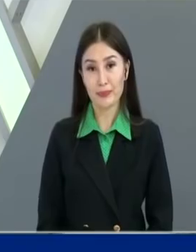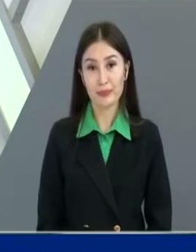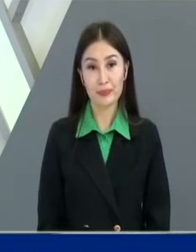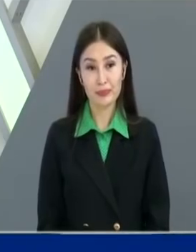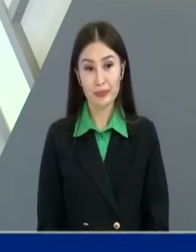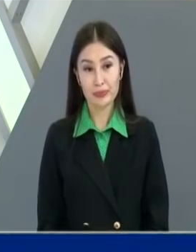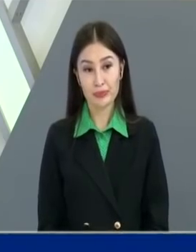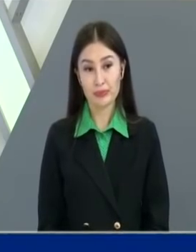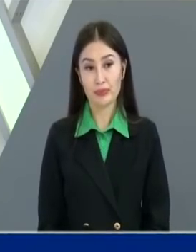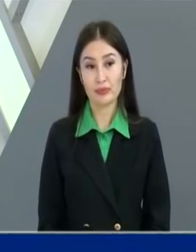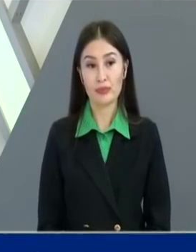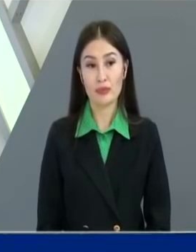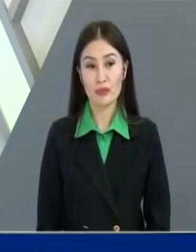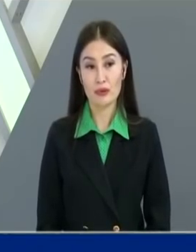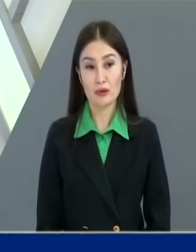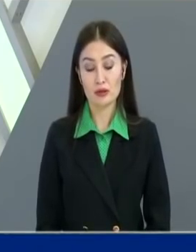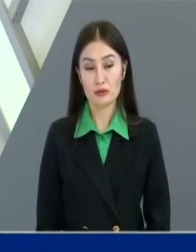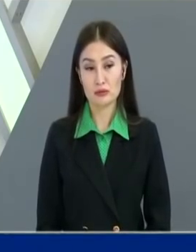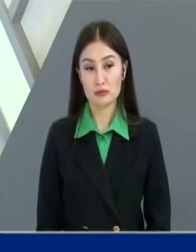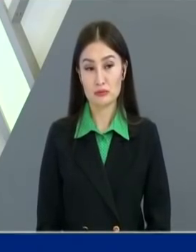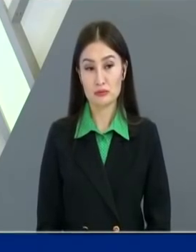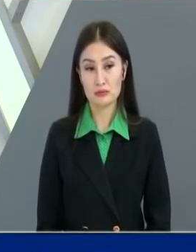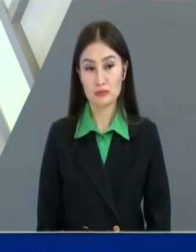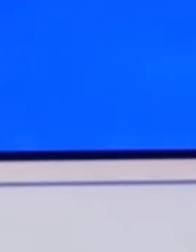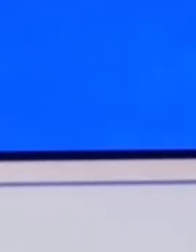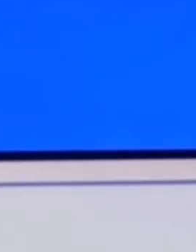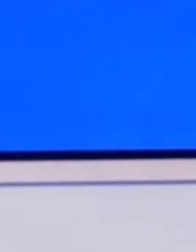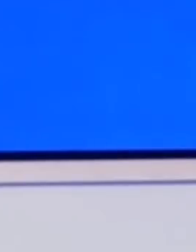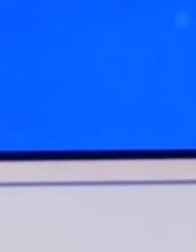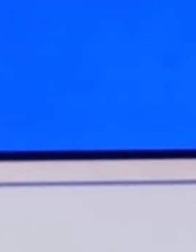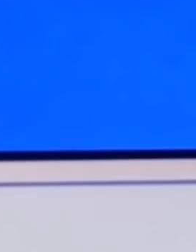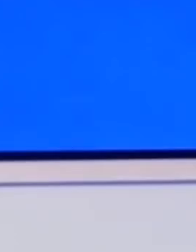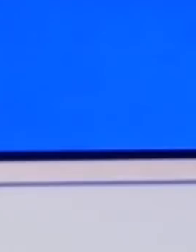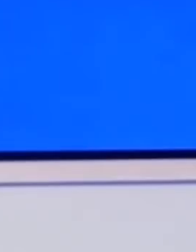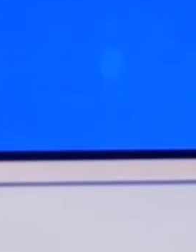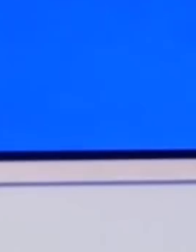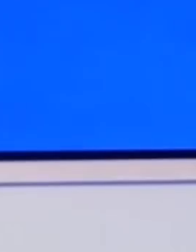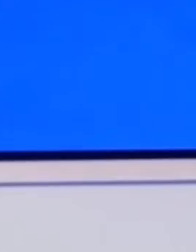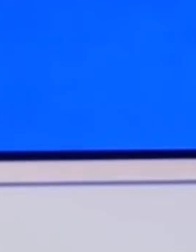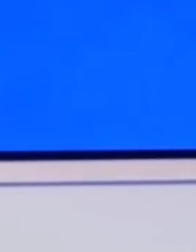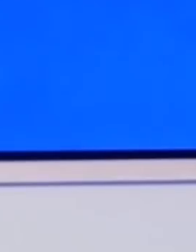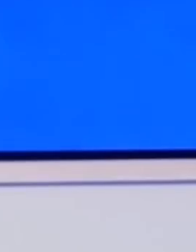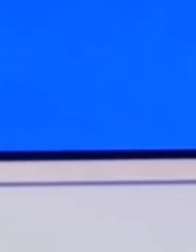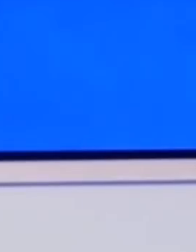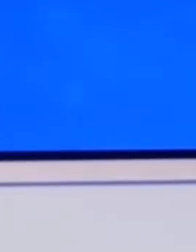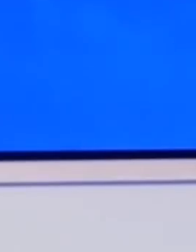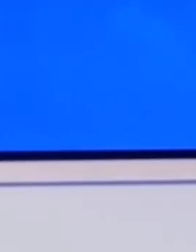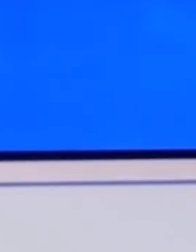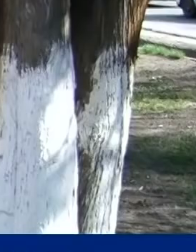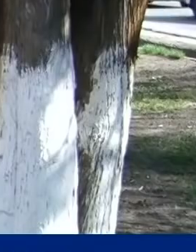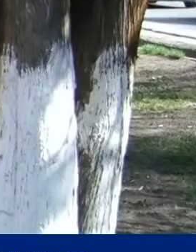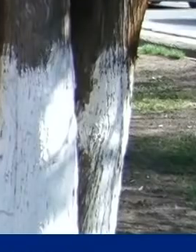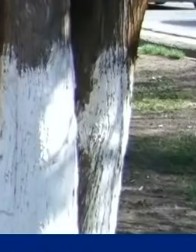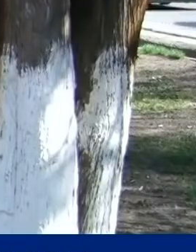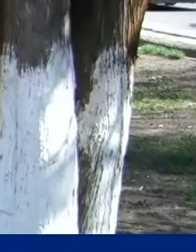Аяна Дюшикеева, Азамат Джапаков, АЛАТО 24. Все соцобязательства перед населением будут